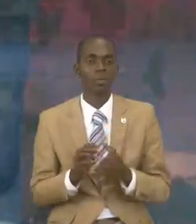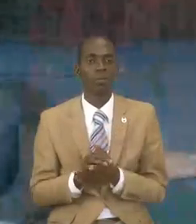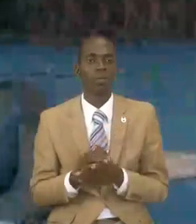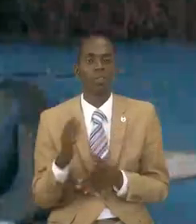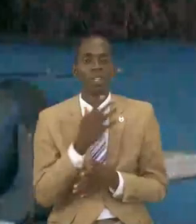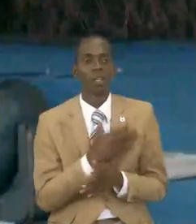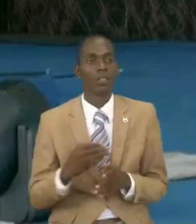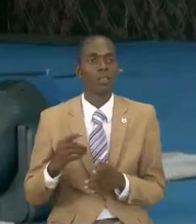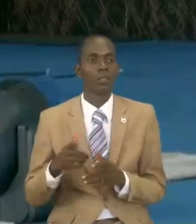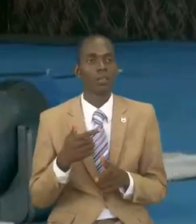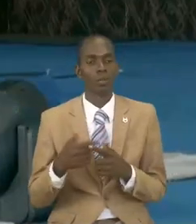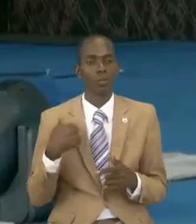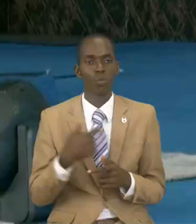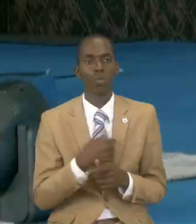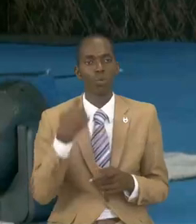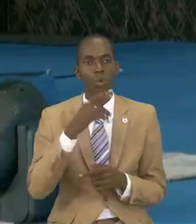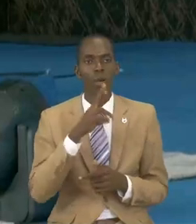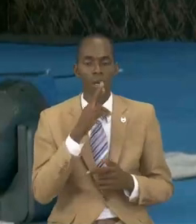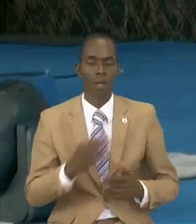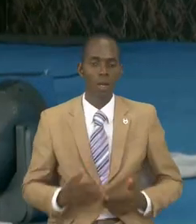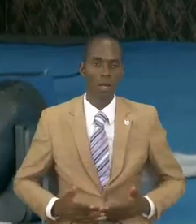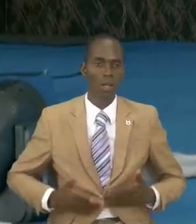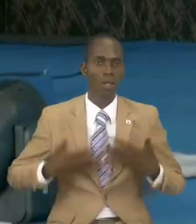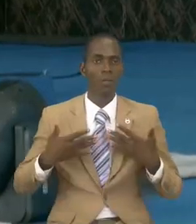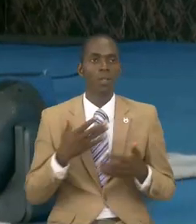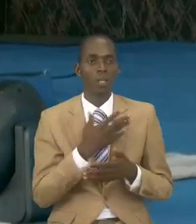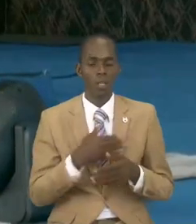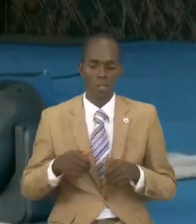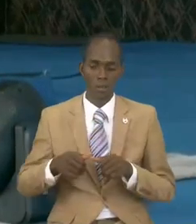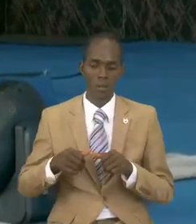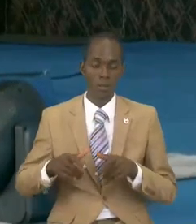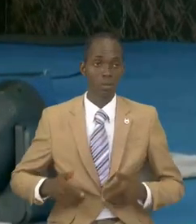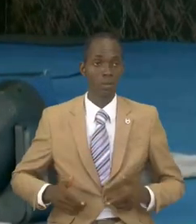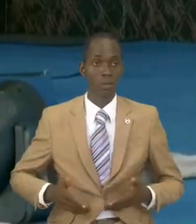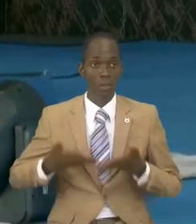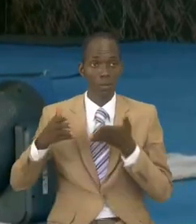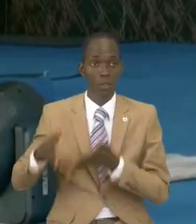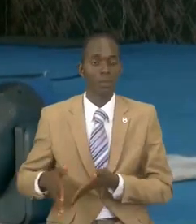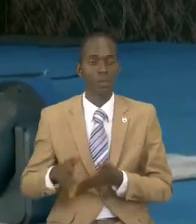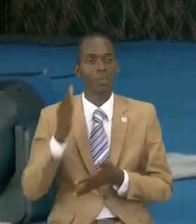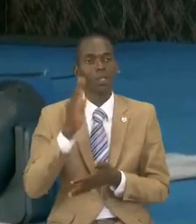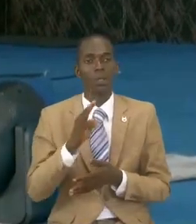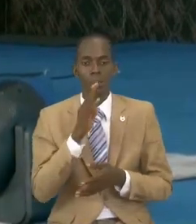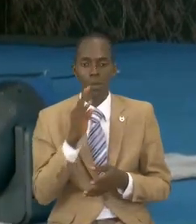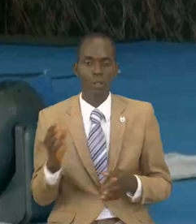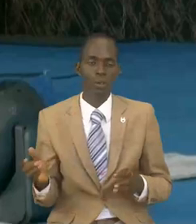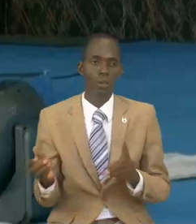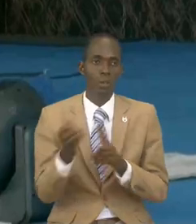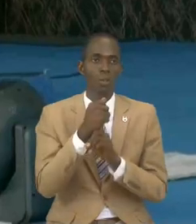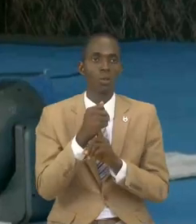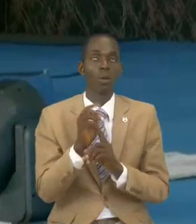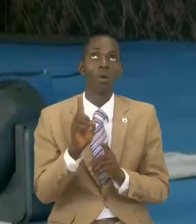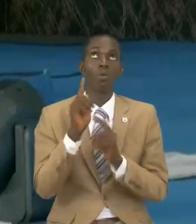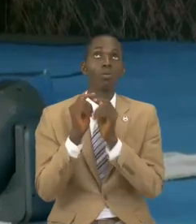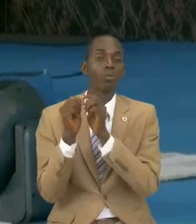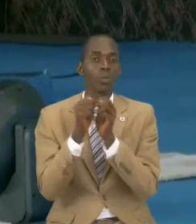ensuite, nous les vivants qui serons restés, nous serons tous ensemble enlevés avec